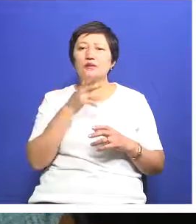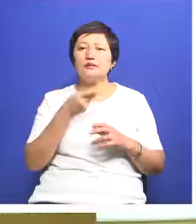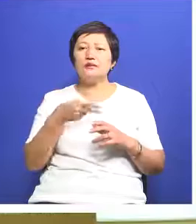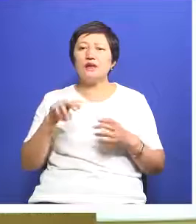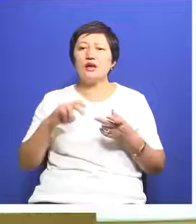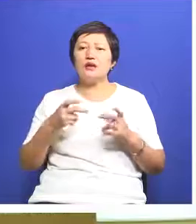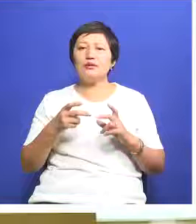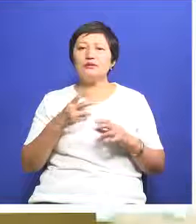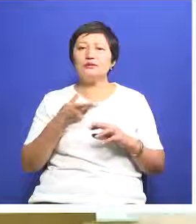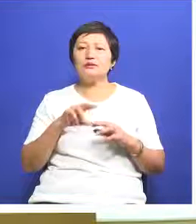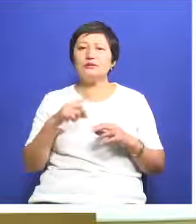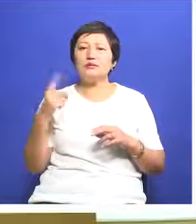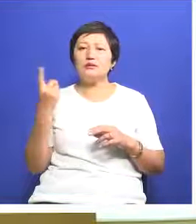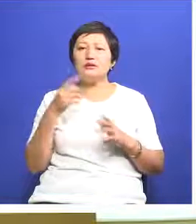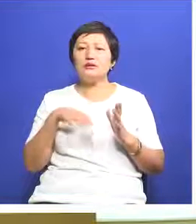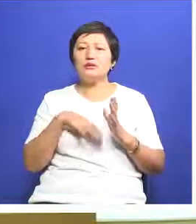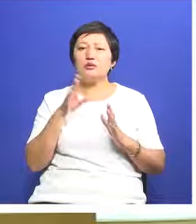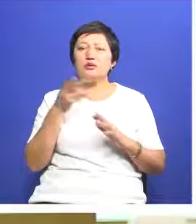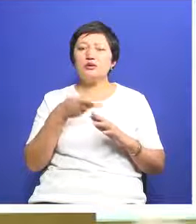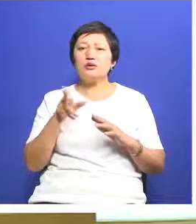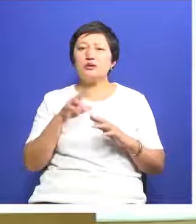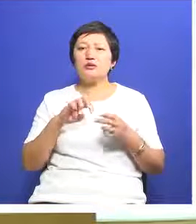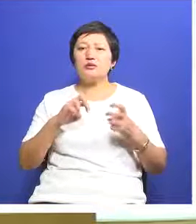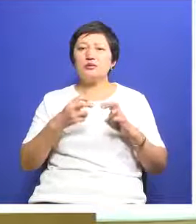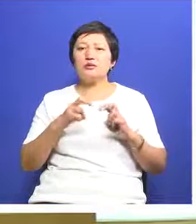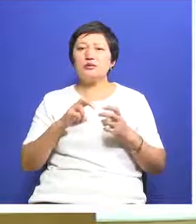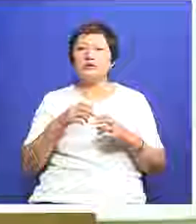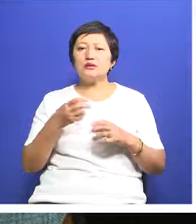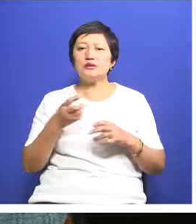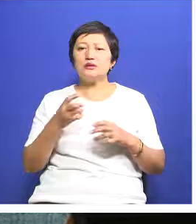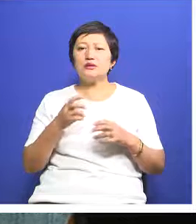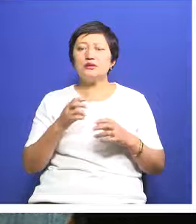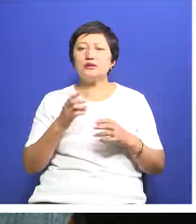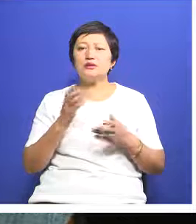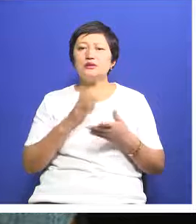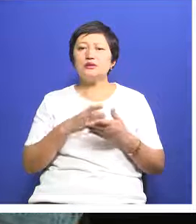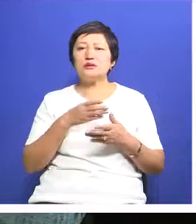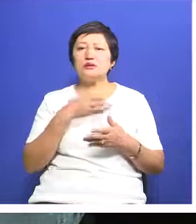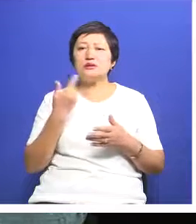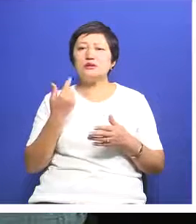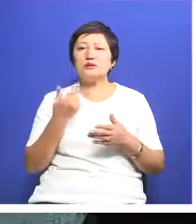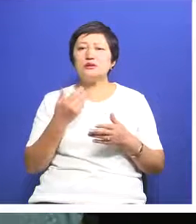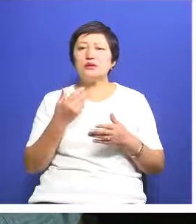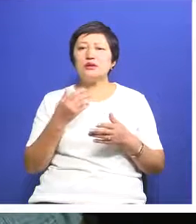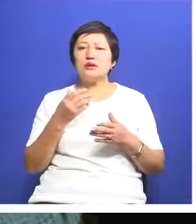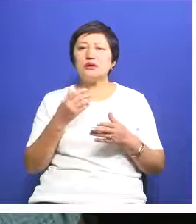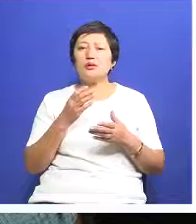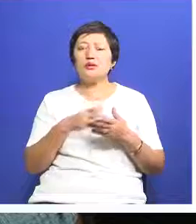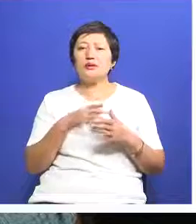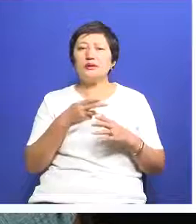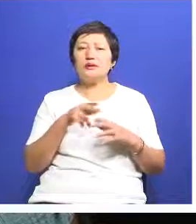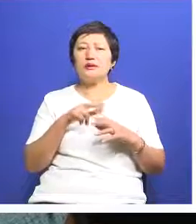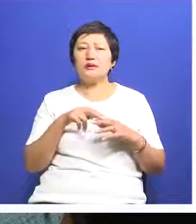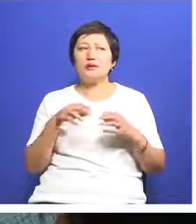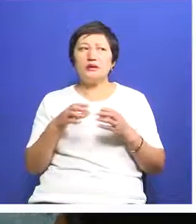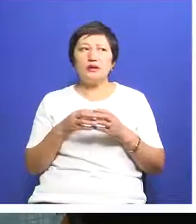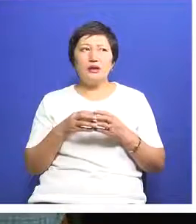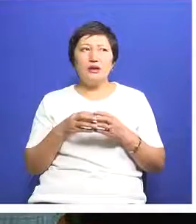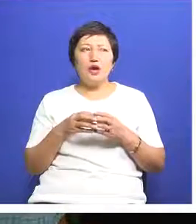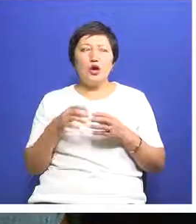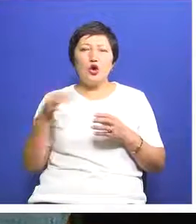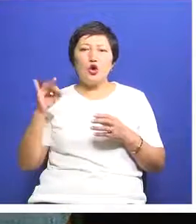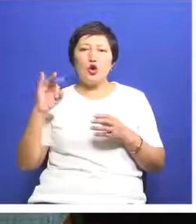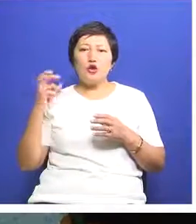әлеуметтік желіде бірнеше рет көтерілді. Бұл мәселе бүгінде қаншалықты шешілді және шешімін тауып келеді? Ұзын